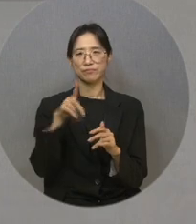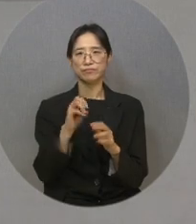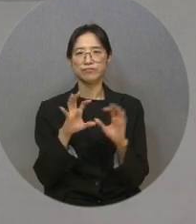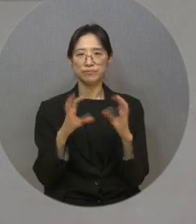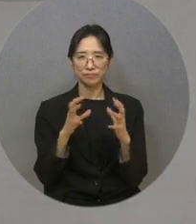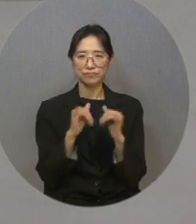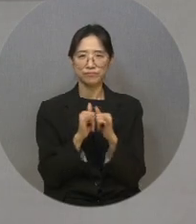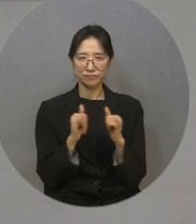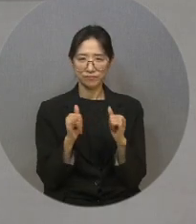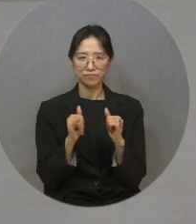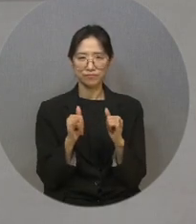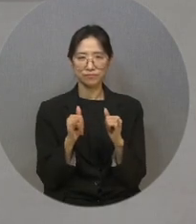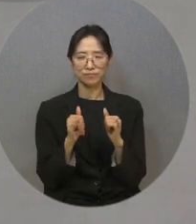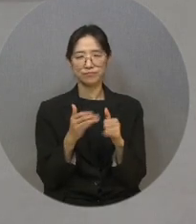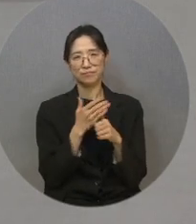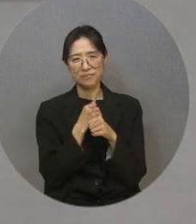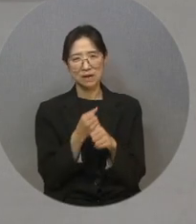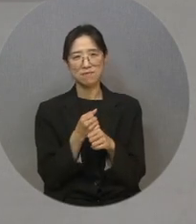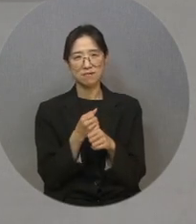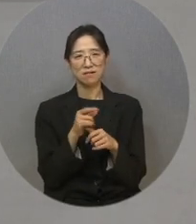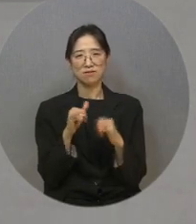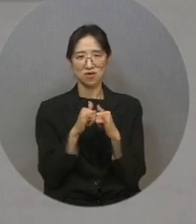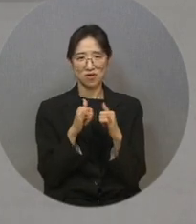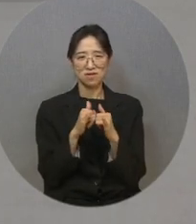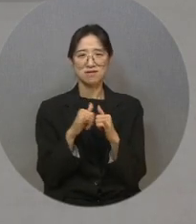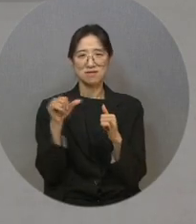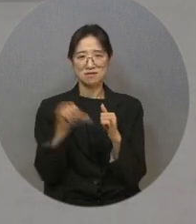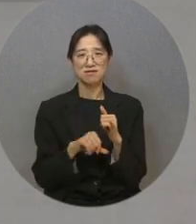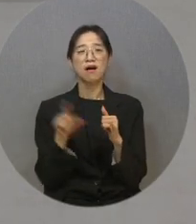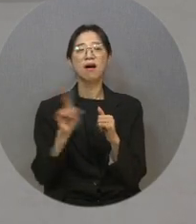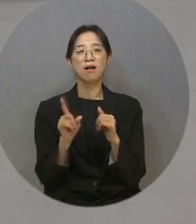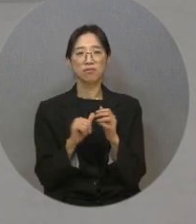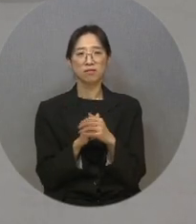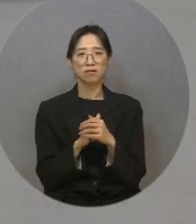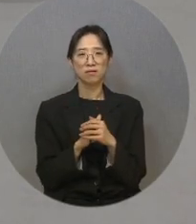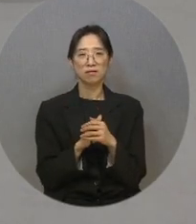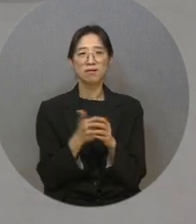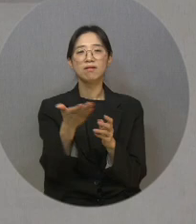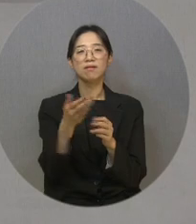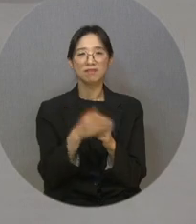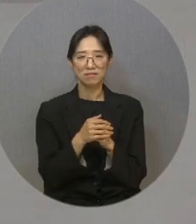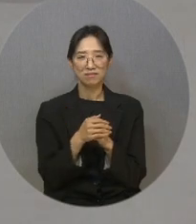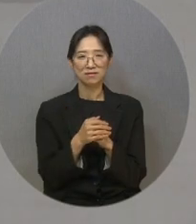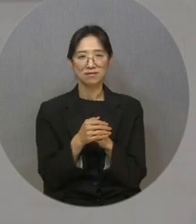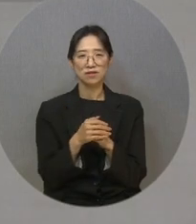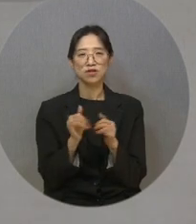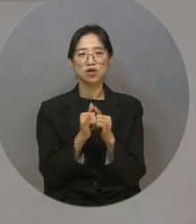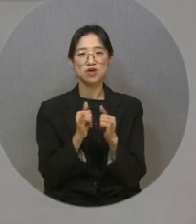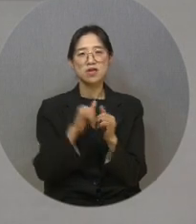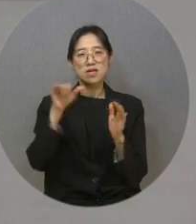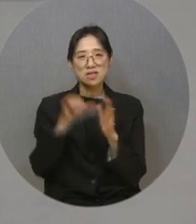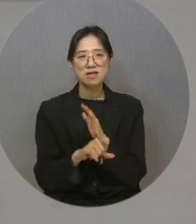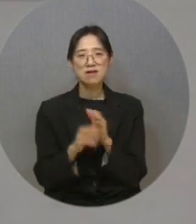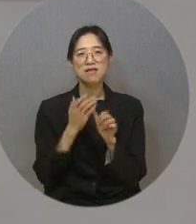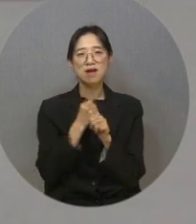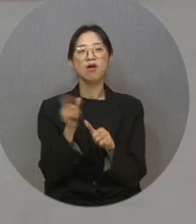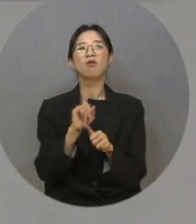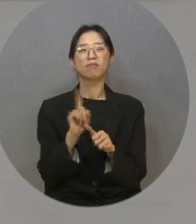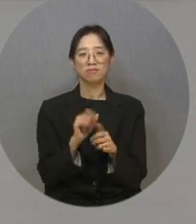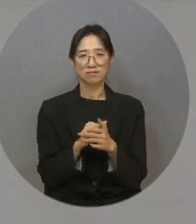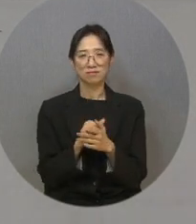상나라 사람이 잡히면, 그 당시 전쟁에서 지면 뭐가 됩니까? 김규진 국장님. 전쟁에서 지면 잡히면 뭐